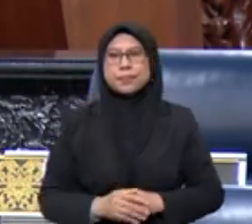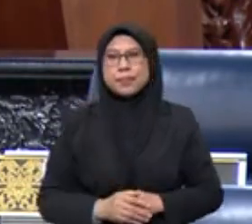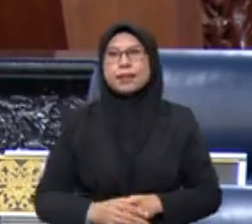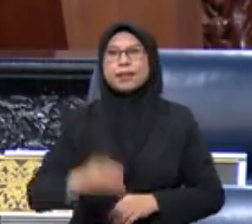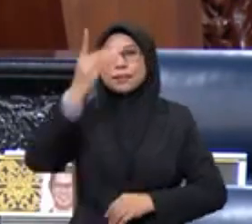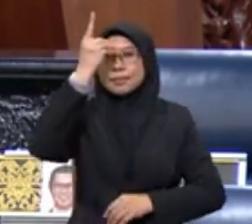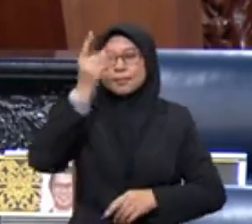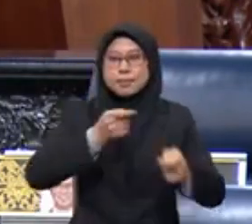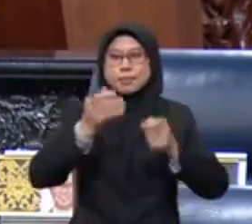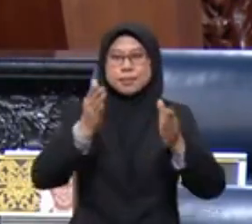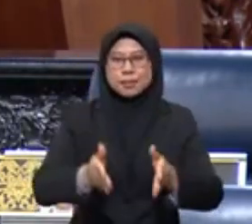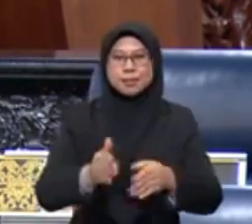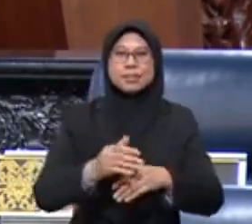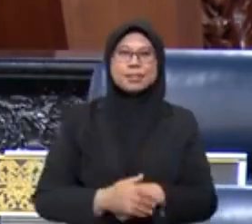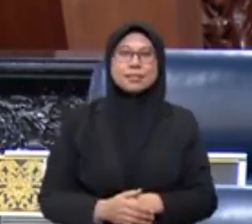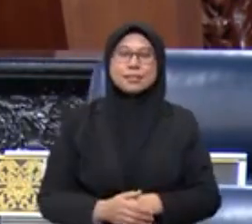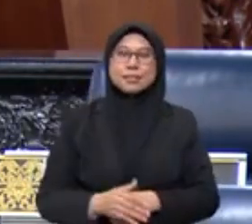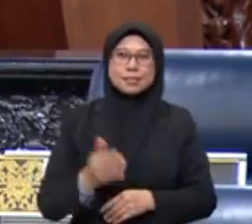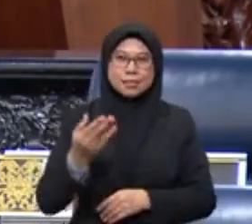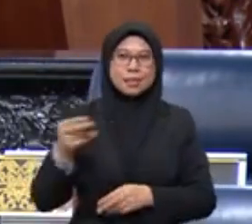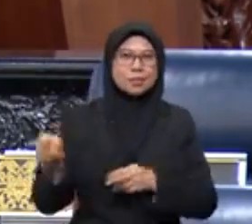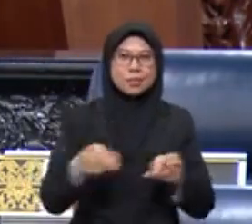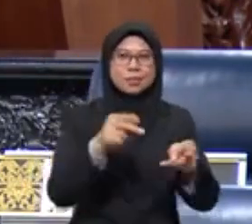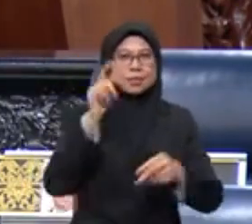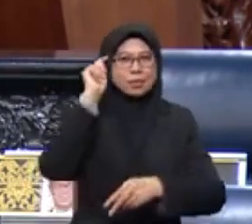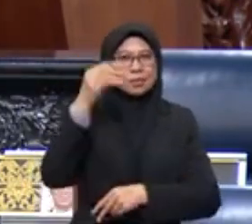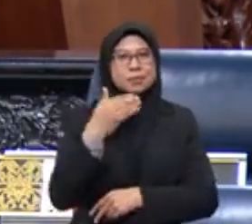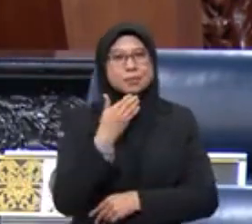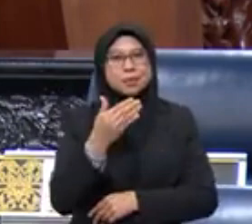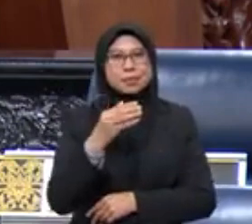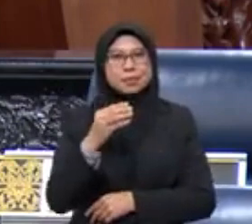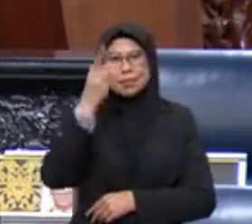Dato' Speaker, terima kasihlah. Cuba lagi Ulu Terengganu. Terima kasih Dato' Speaker.